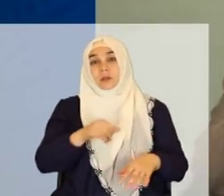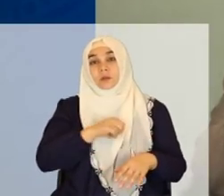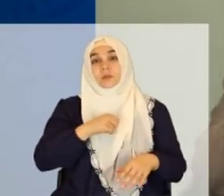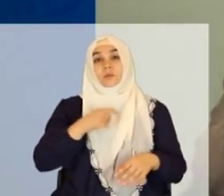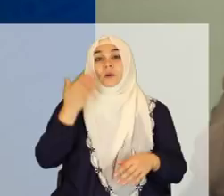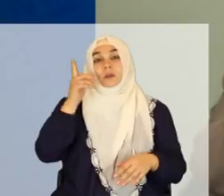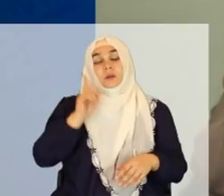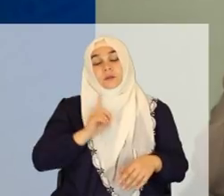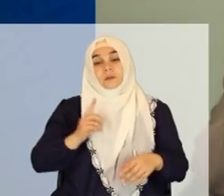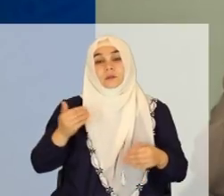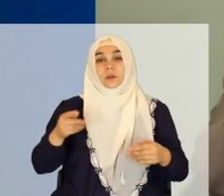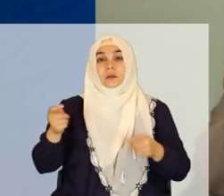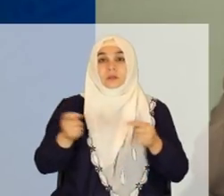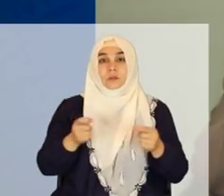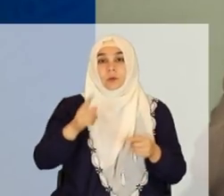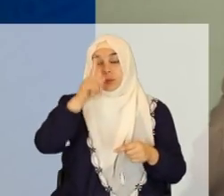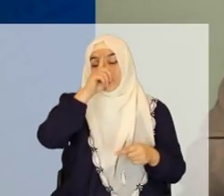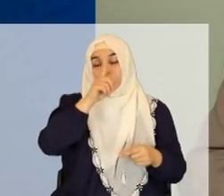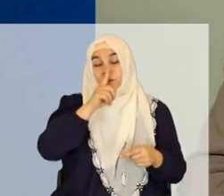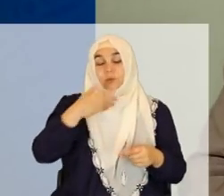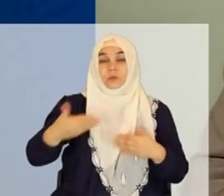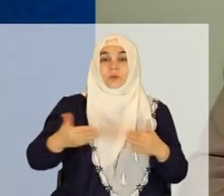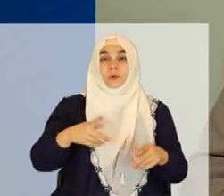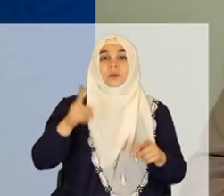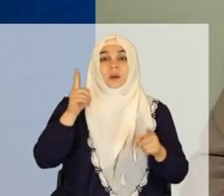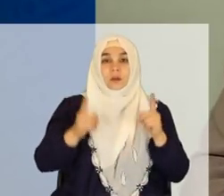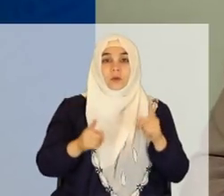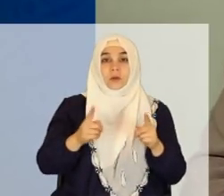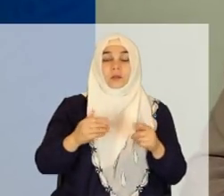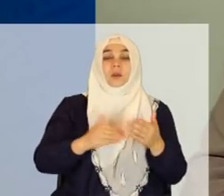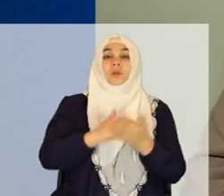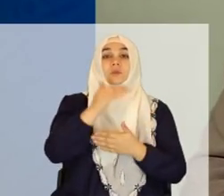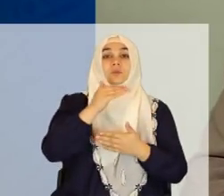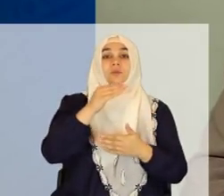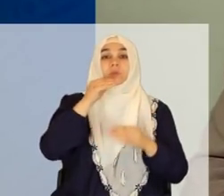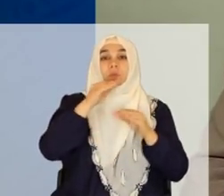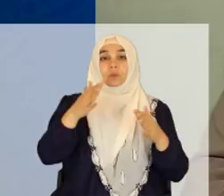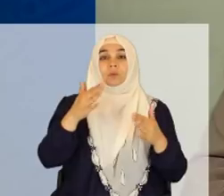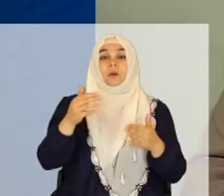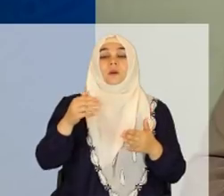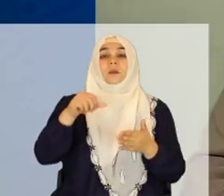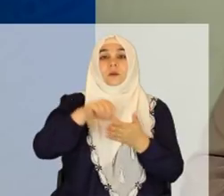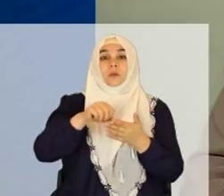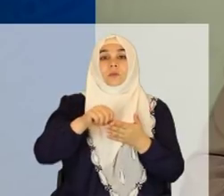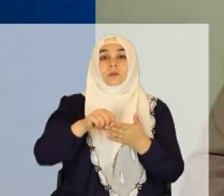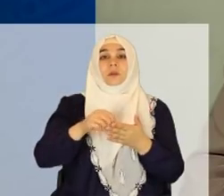o'zini olib qochib, bir oy yurgan odam haqiqatdan yuksak ruhiy maqomlarga erishadi.